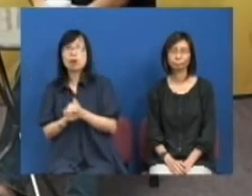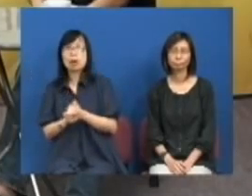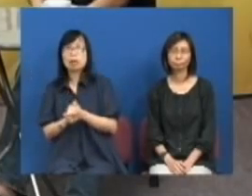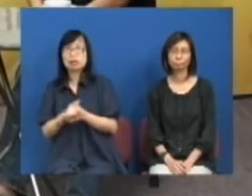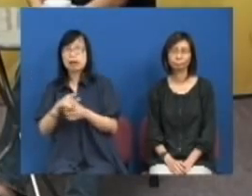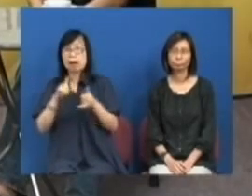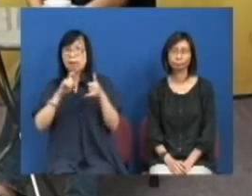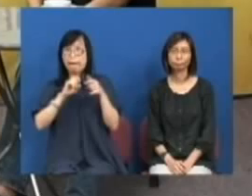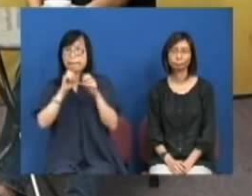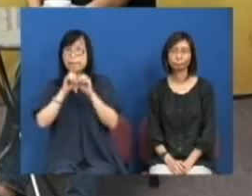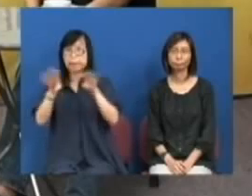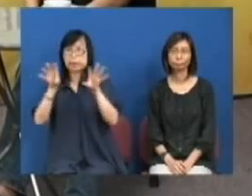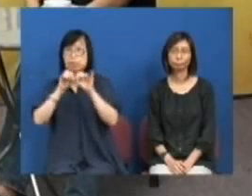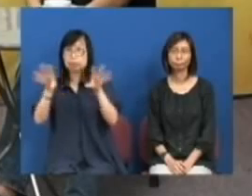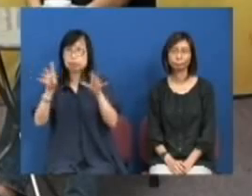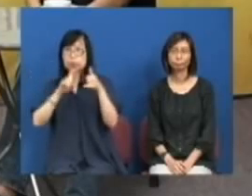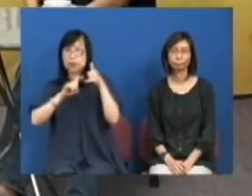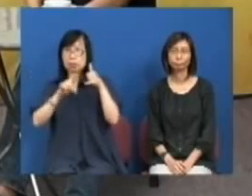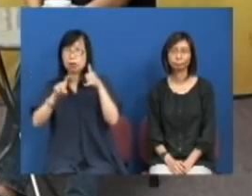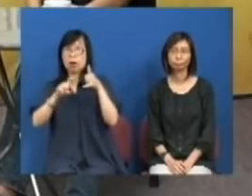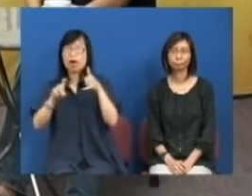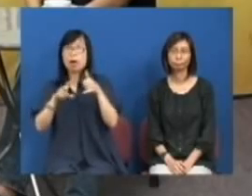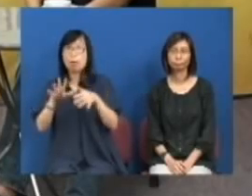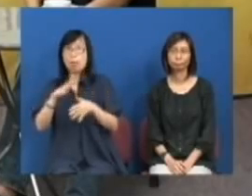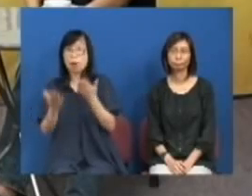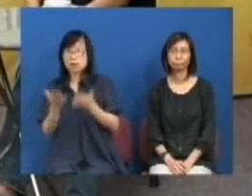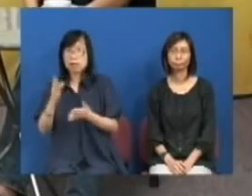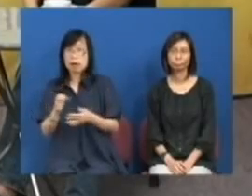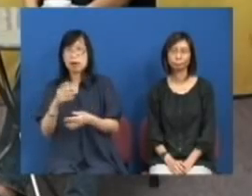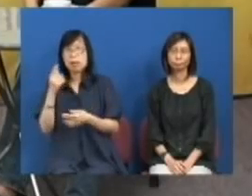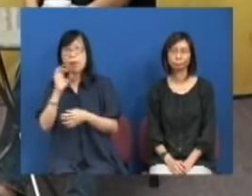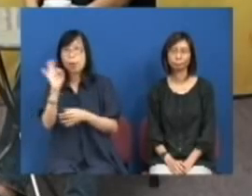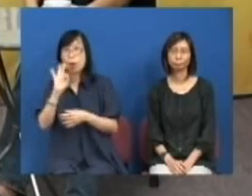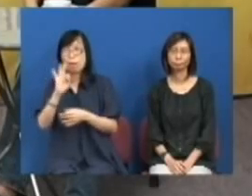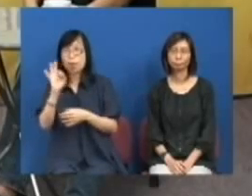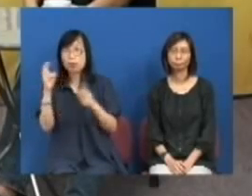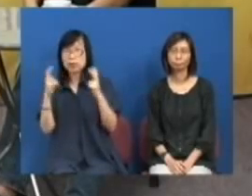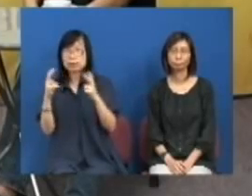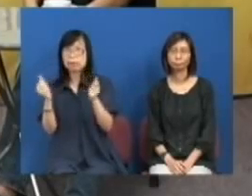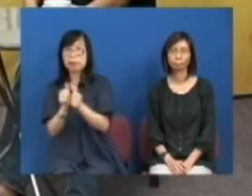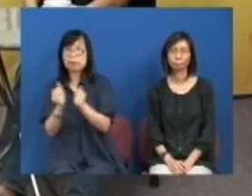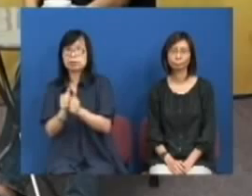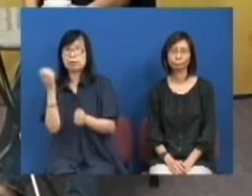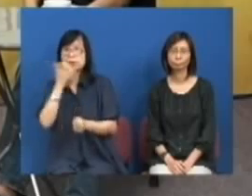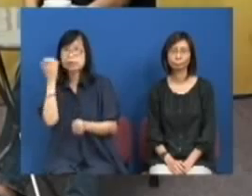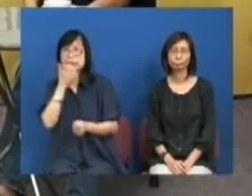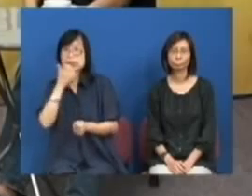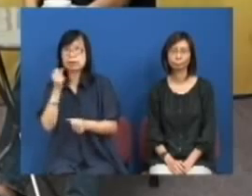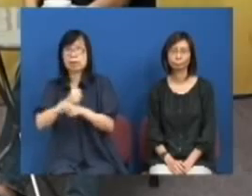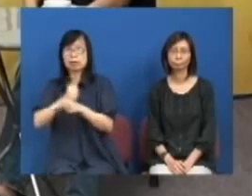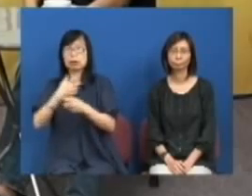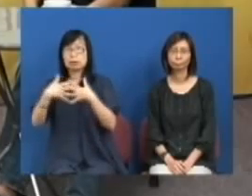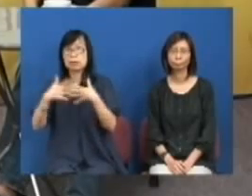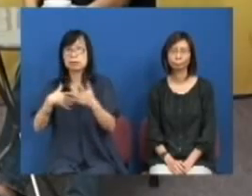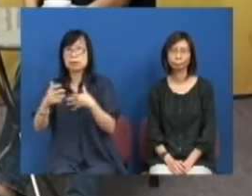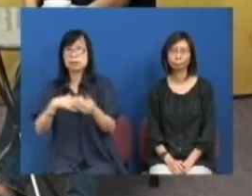打多啲電話，叫你一啲可能好冇見咗好耐嘅朋友啊、同事啊、親戚啊咁樣。我覺得反